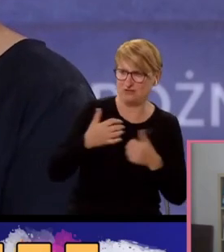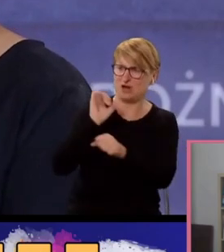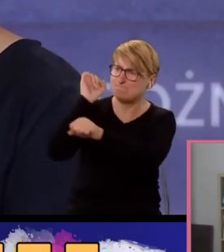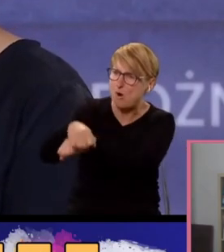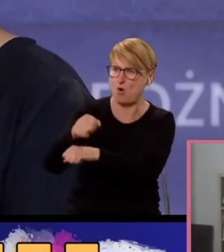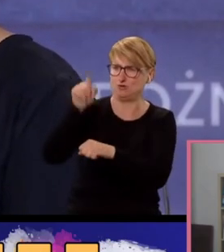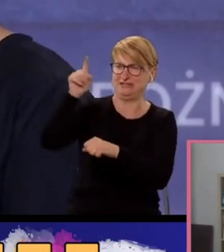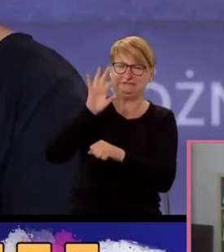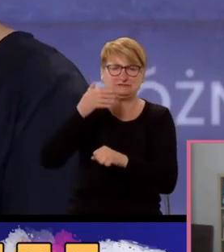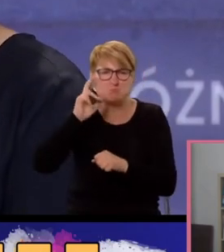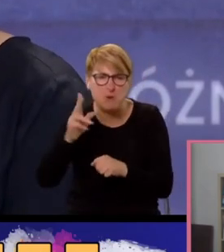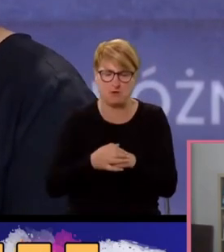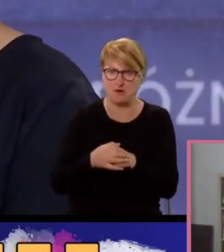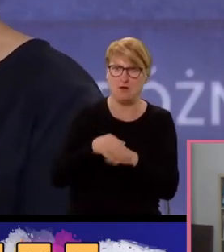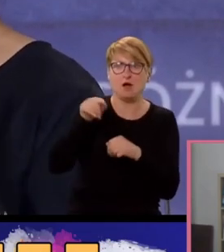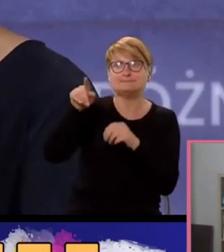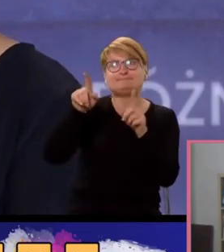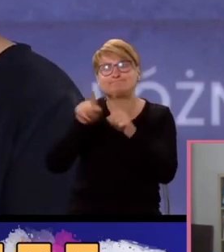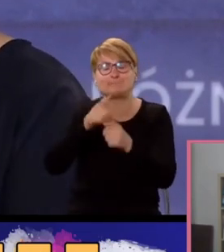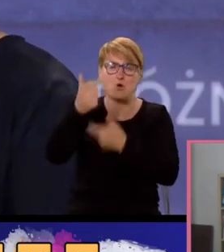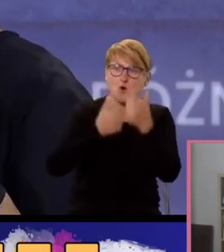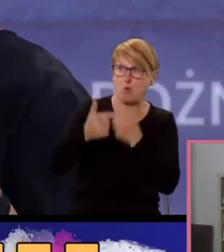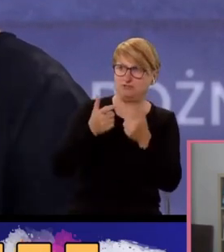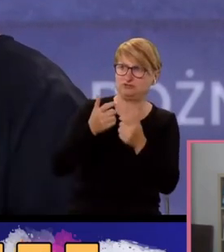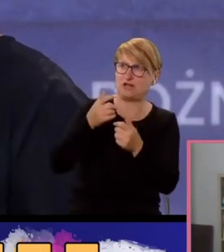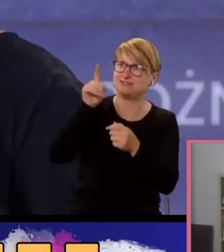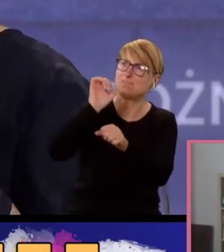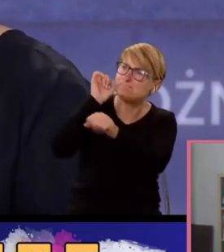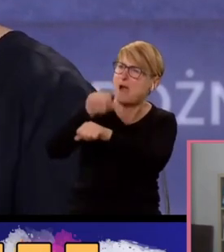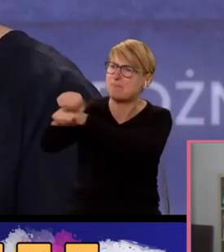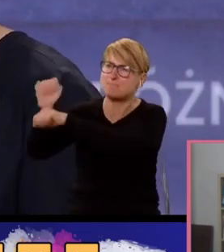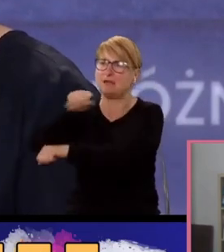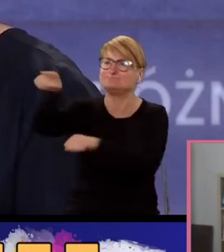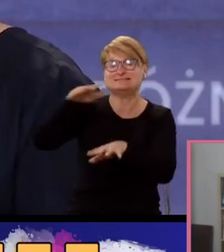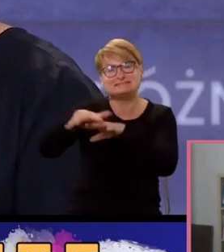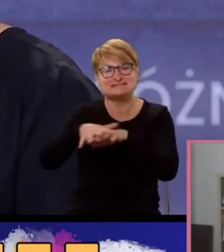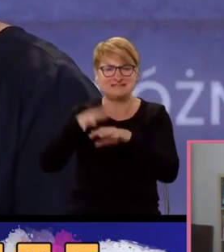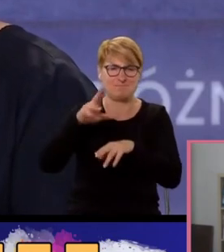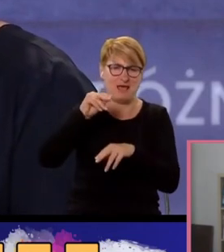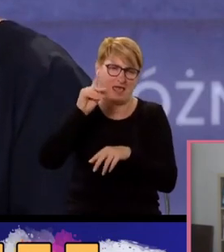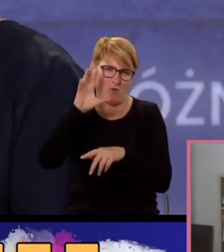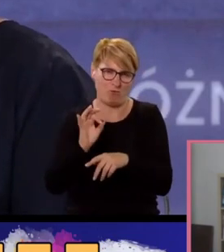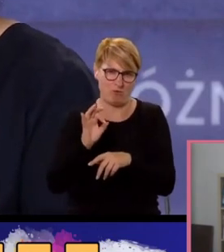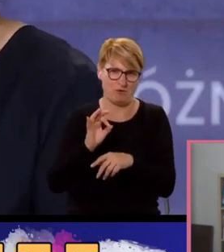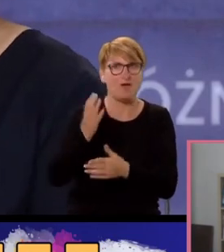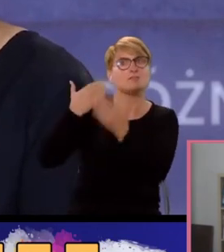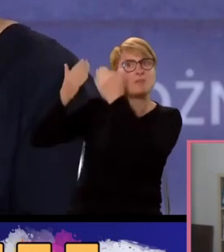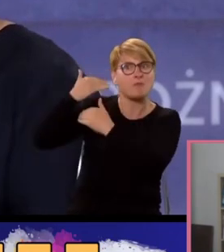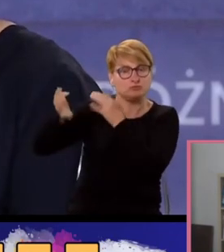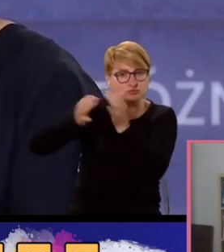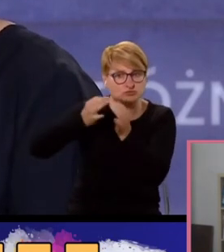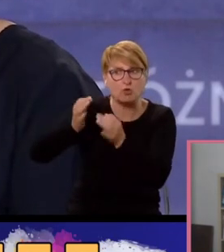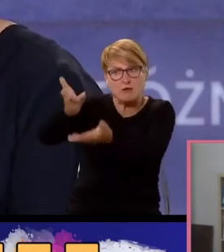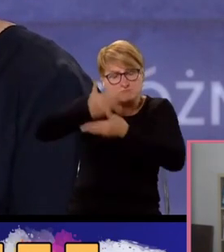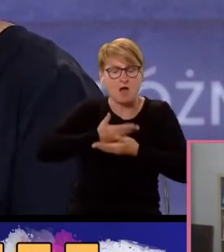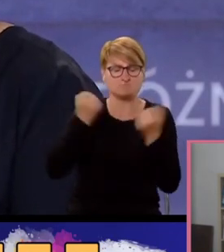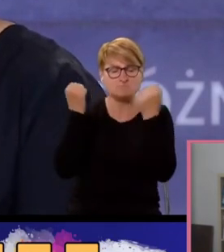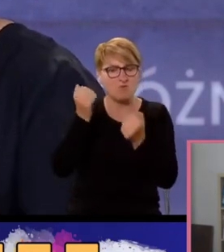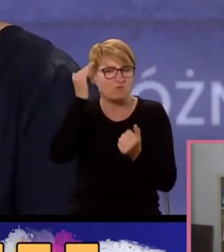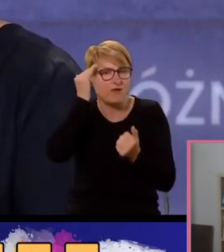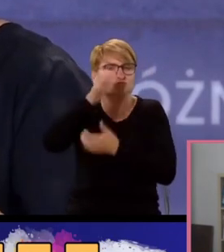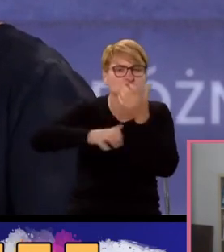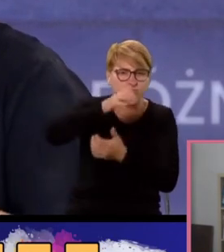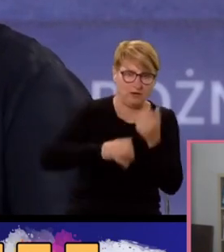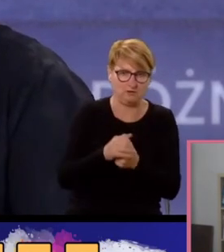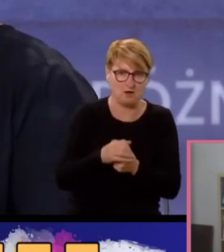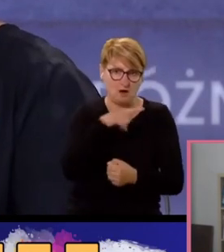pokonać jakiegoś smoka, podporządkować sobie jakiś system ekologiczny. Te stare mity dają bardzo nam dużo wiedzy o świecie i o tym,